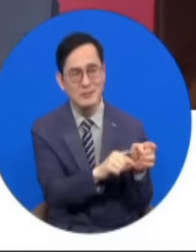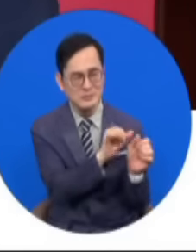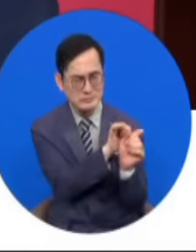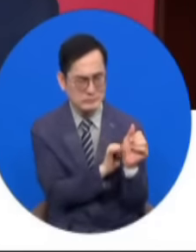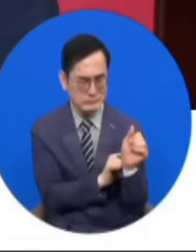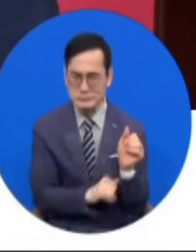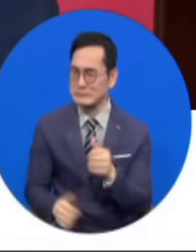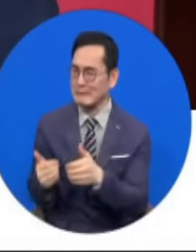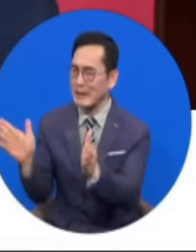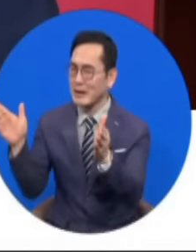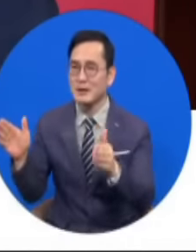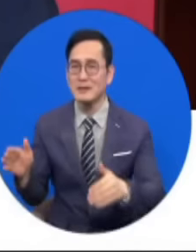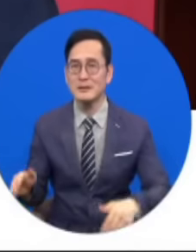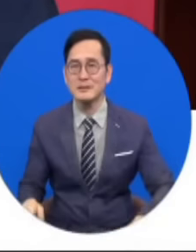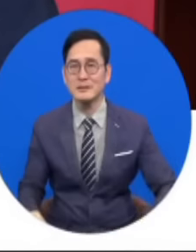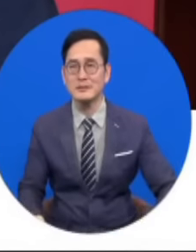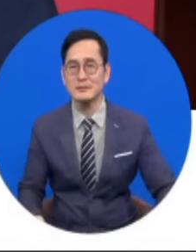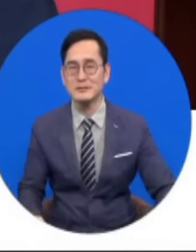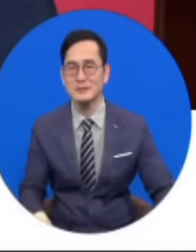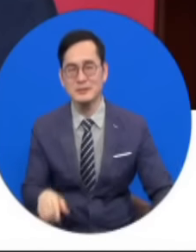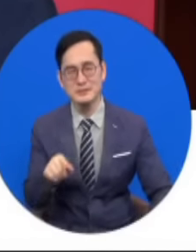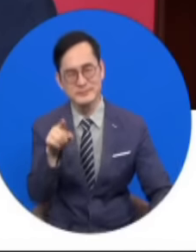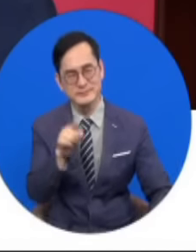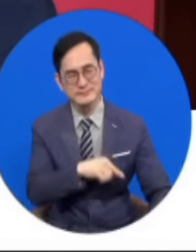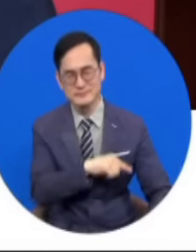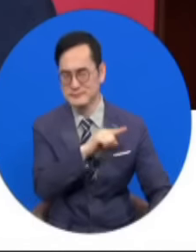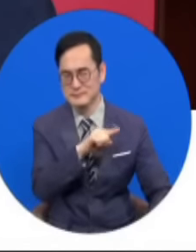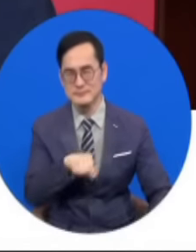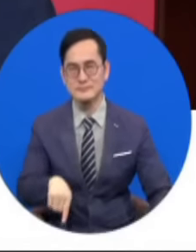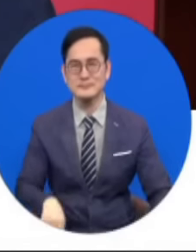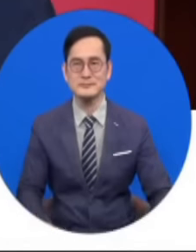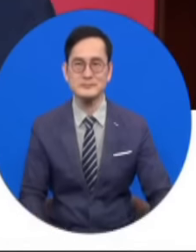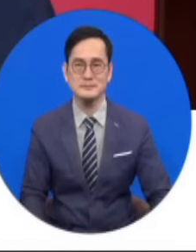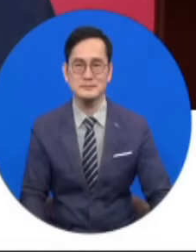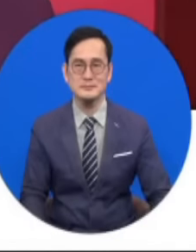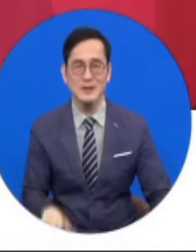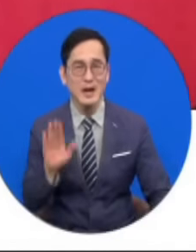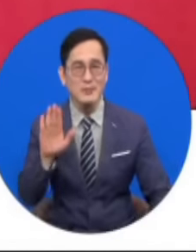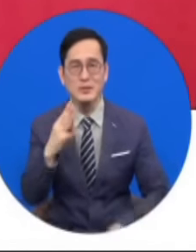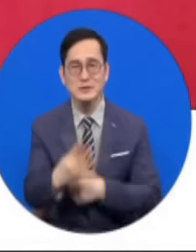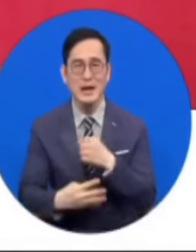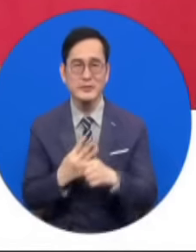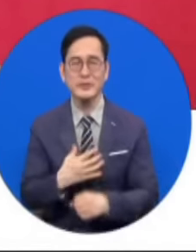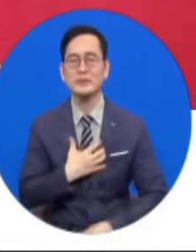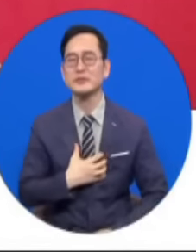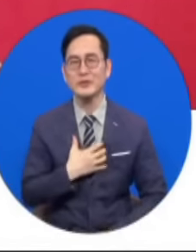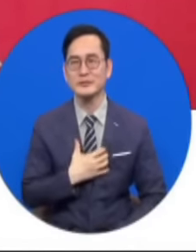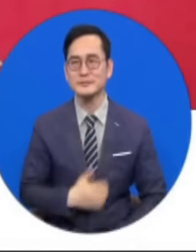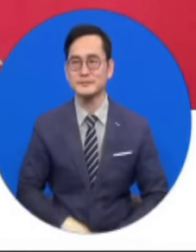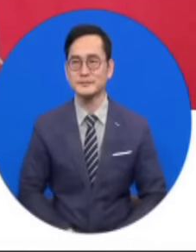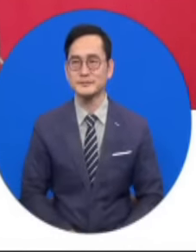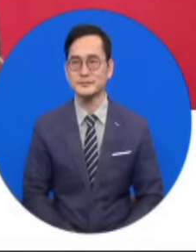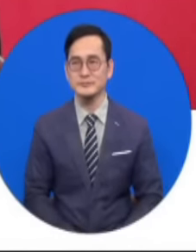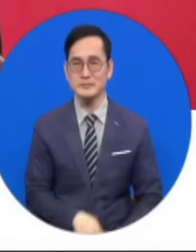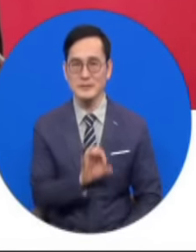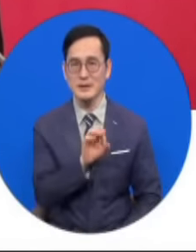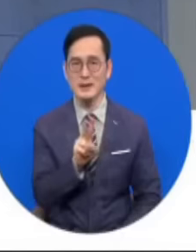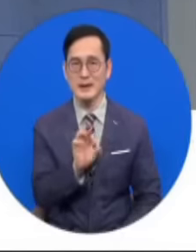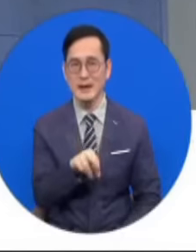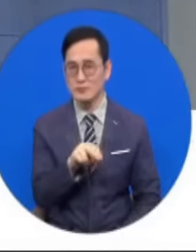그래서 지금 적절하지 않은 행태가 벌어지고 있고 이게 앞으로 4년 동안 보여줄 국회의 자화상인 것 같습니다 양문석 의원 같은 경우는 이재명 전